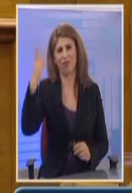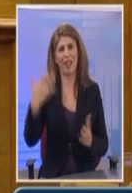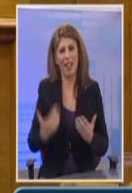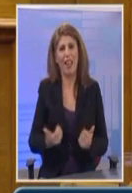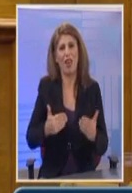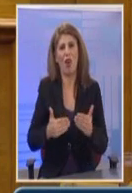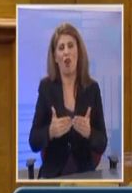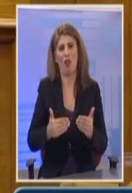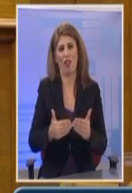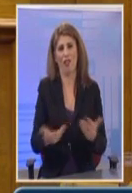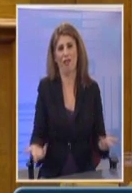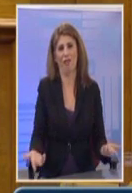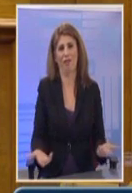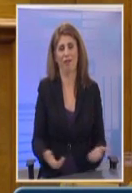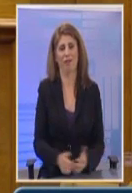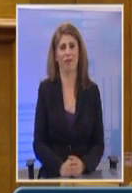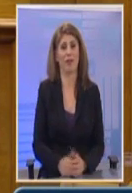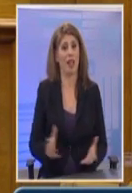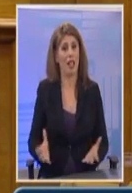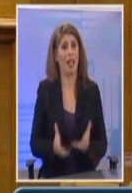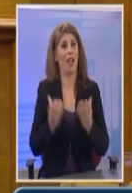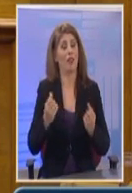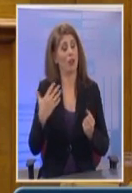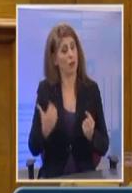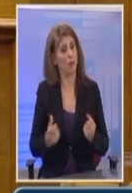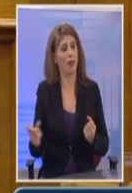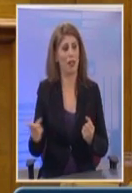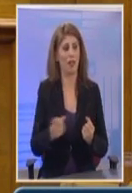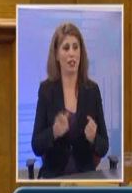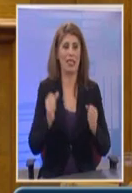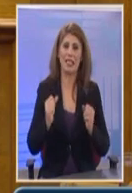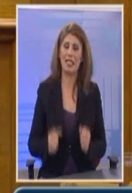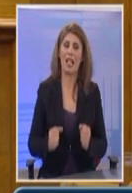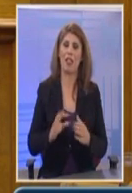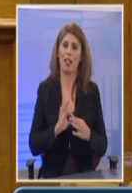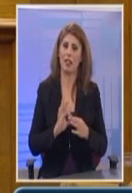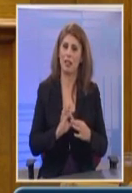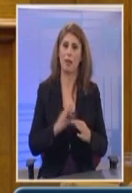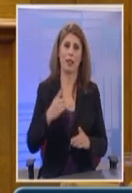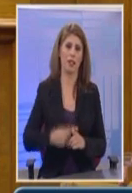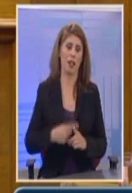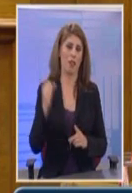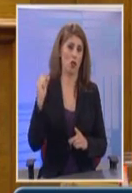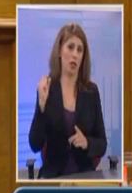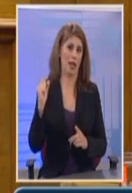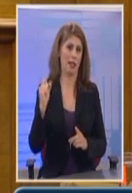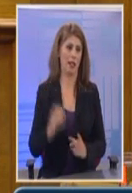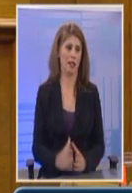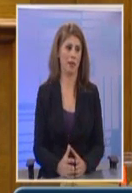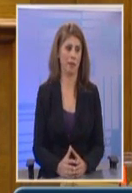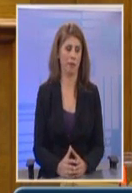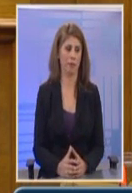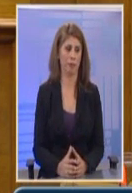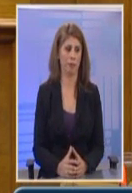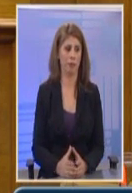επιτέλους. Ευτυχώς που υπάρχουν κι αυτοί και είναι σταθεροί σύμμαχοι της Ελλάδας. Είναι